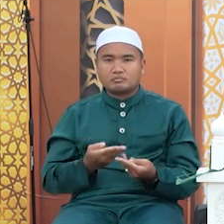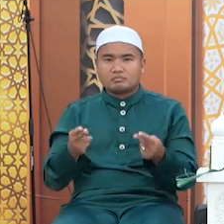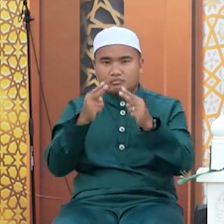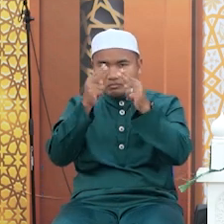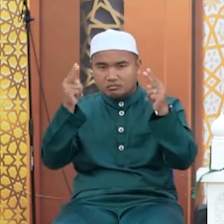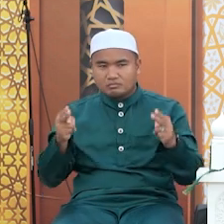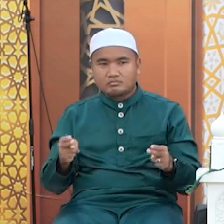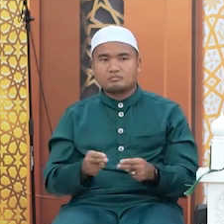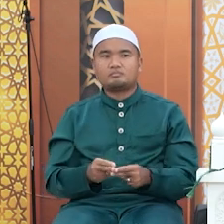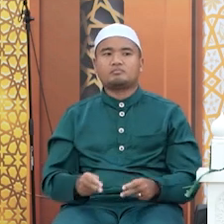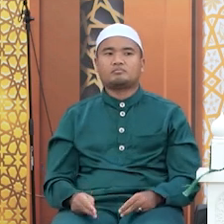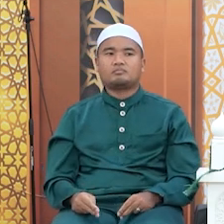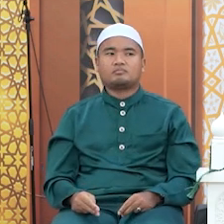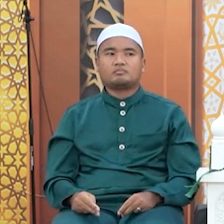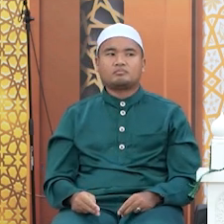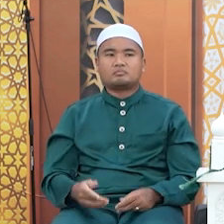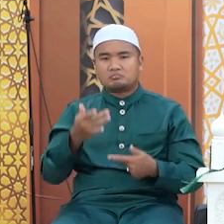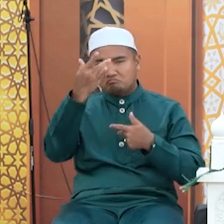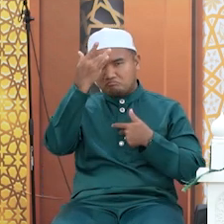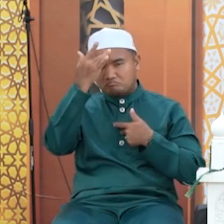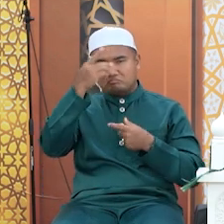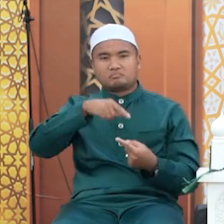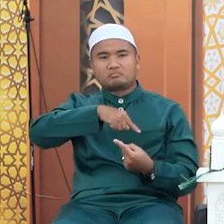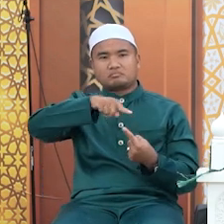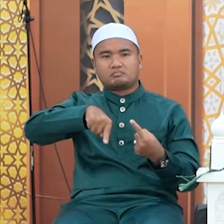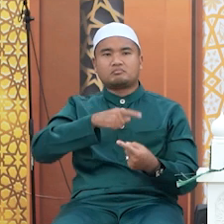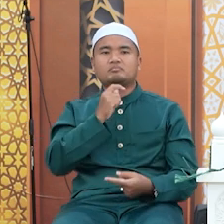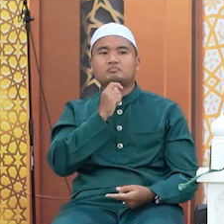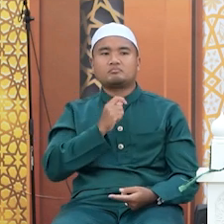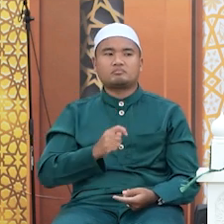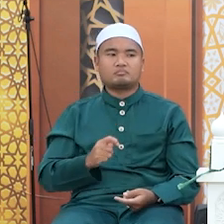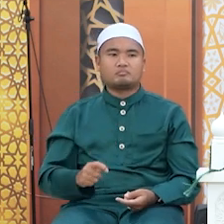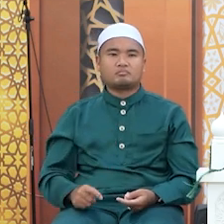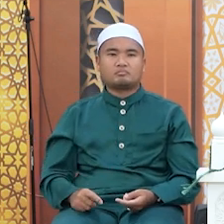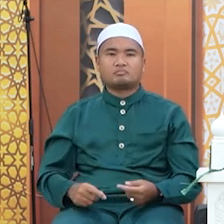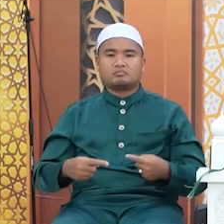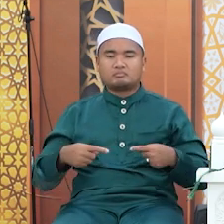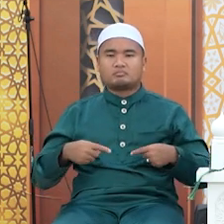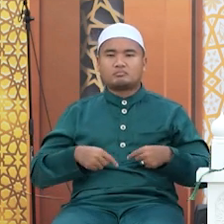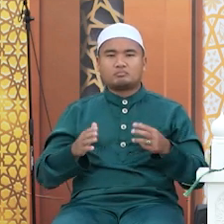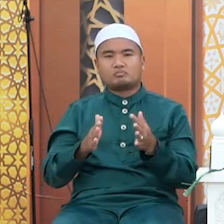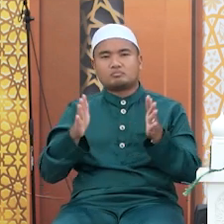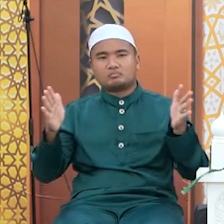tuanya dengan sakit. Apa sakit dia? Sakit dia busung. Perut besar.